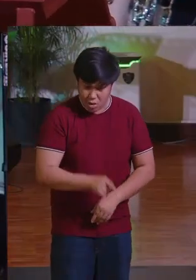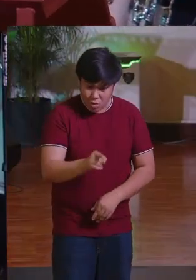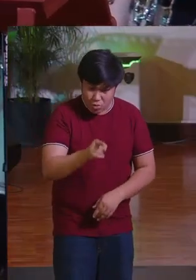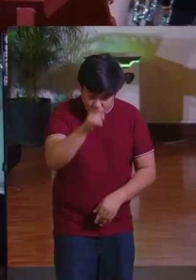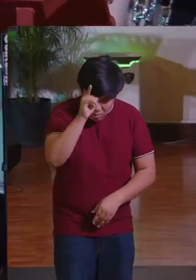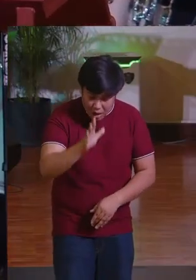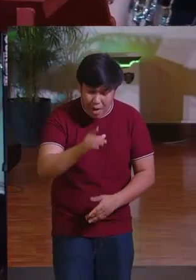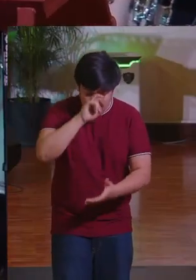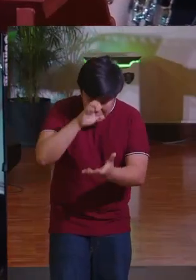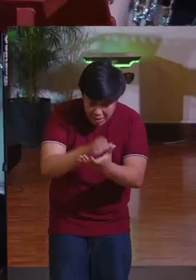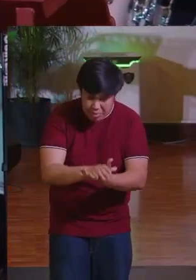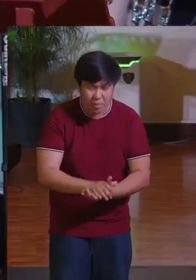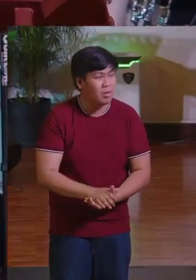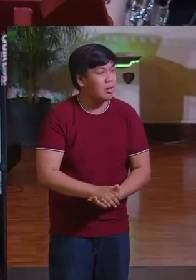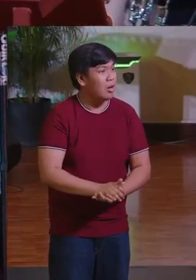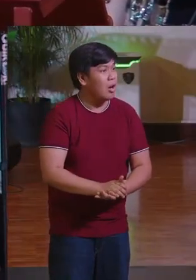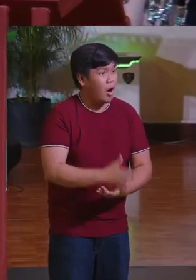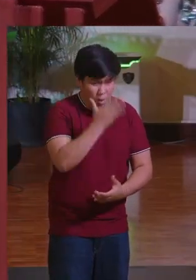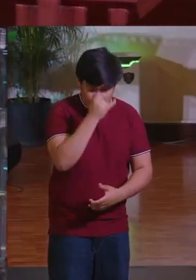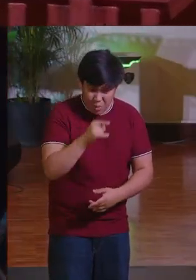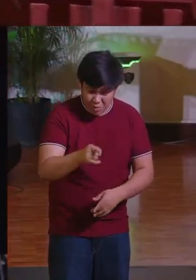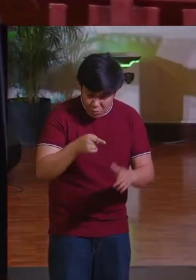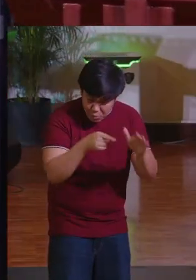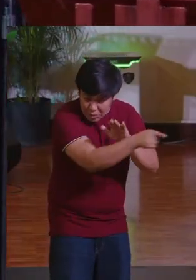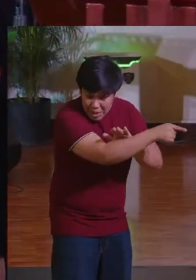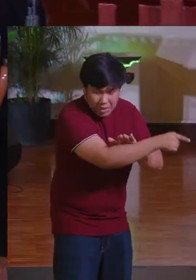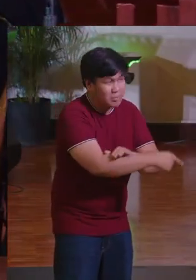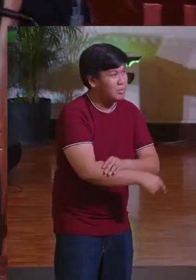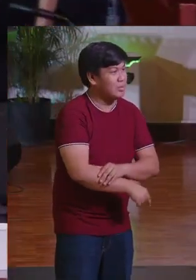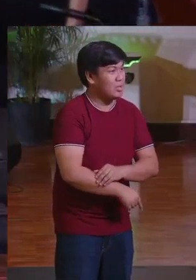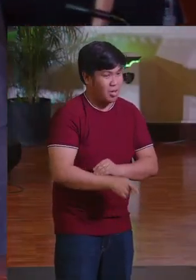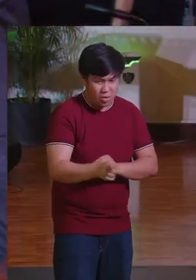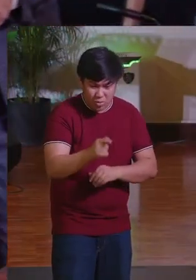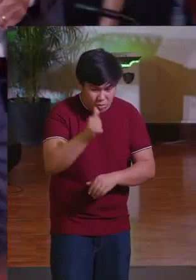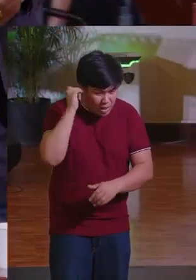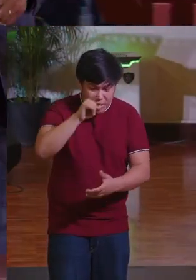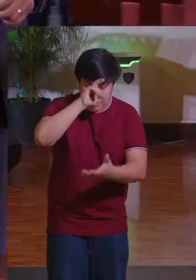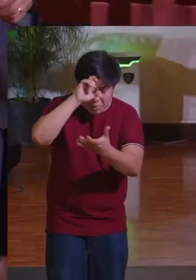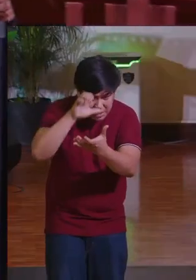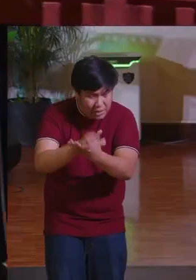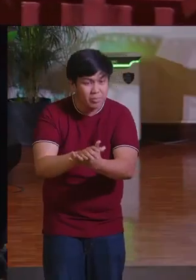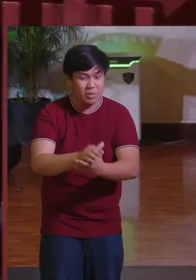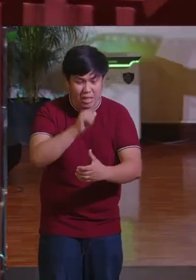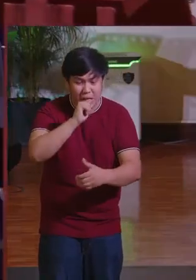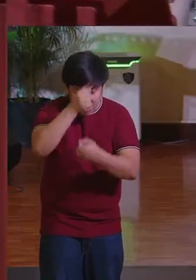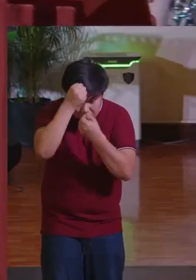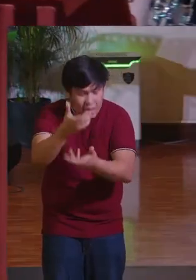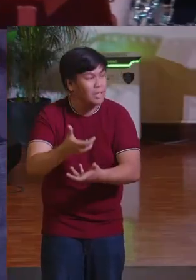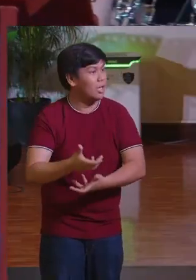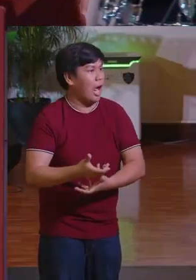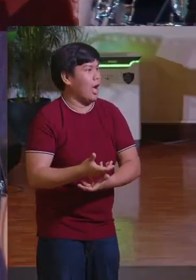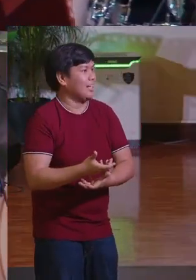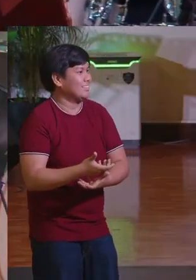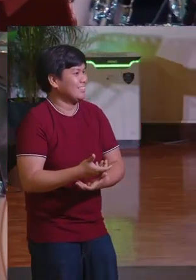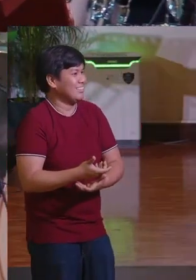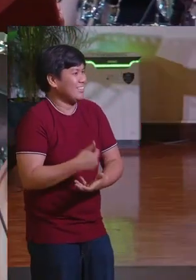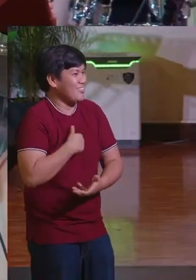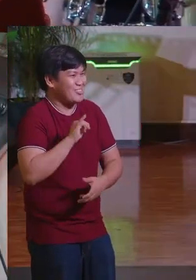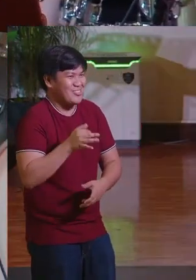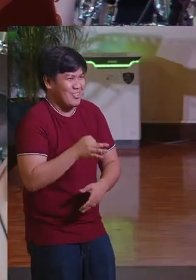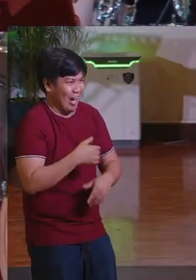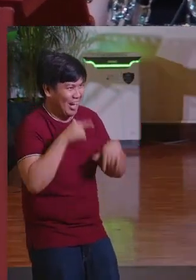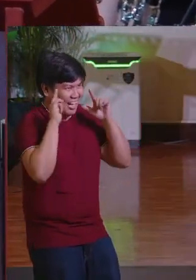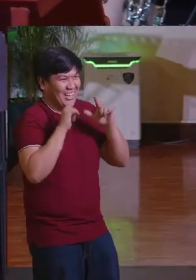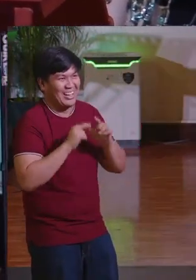Yahweh. Bakit ginawa mo ito? Hindi mo siya sinunod. Gayon pa man, yung pangungumpisal